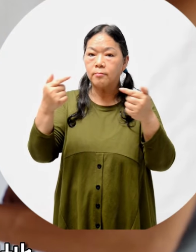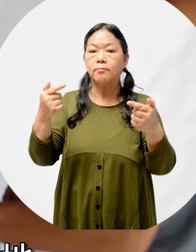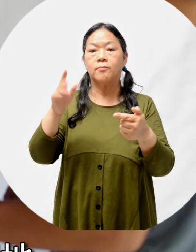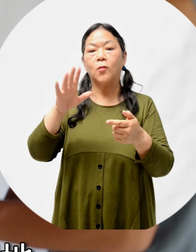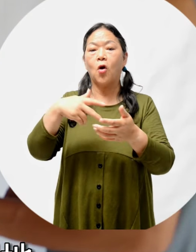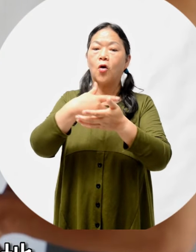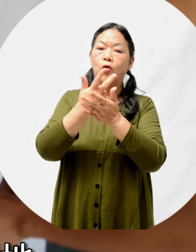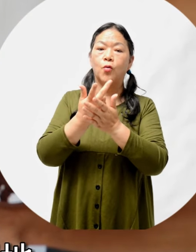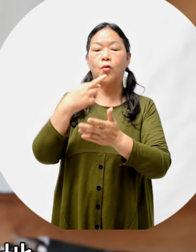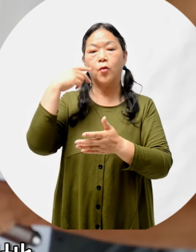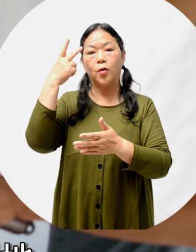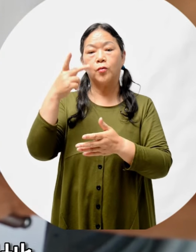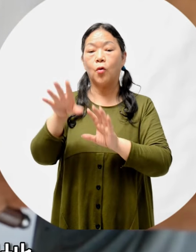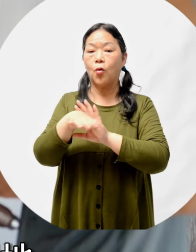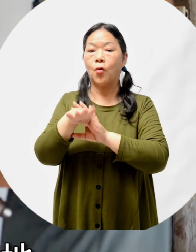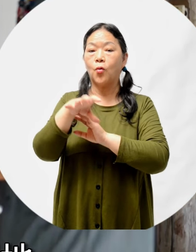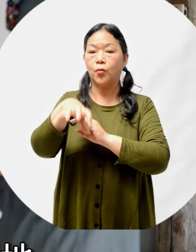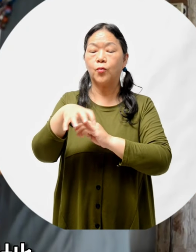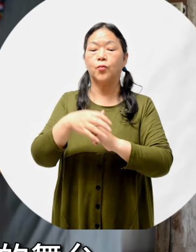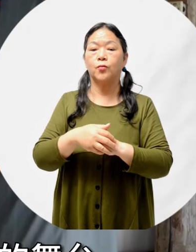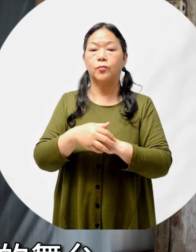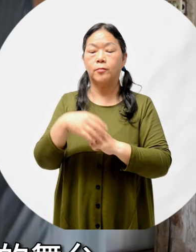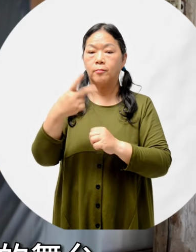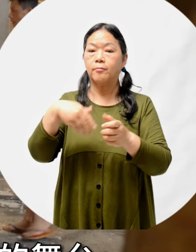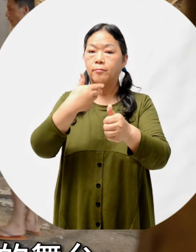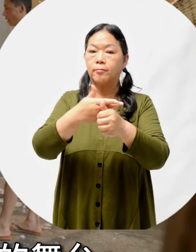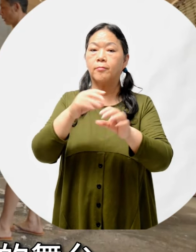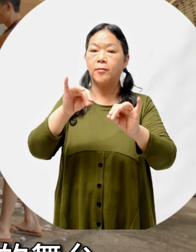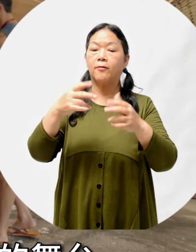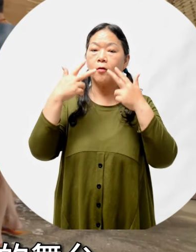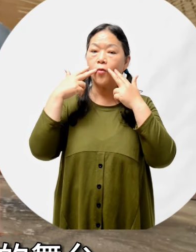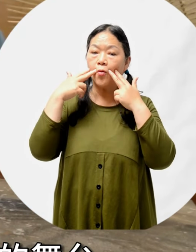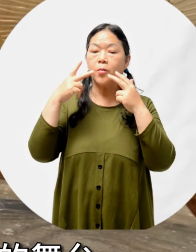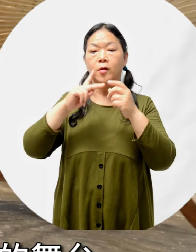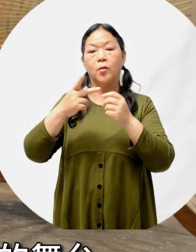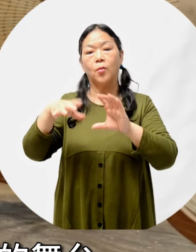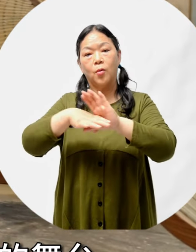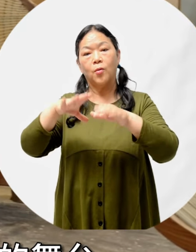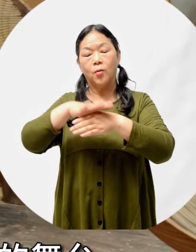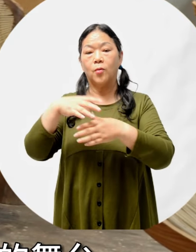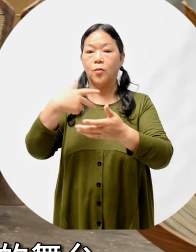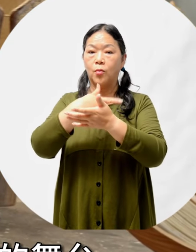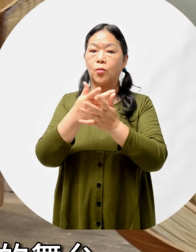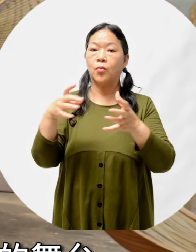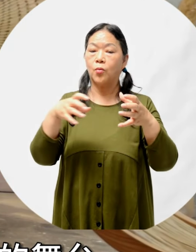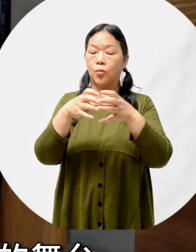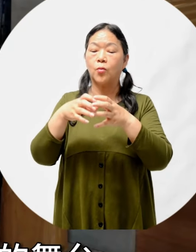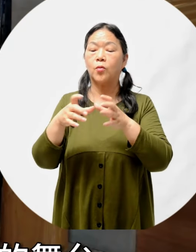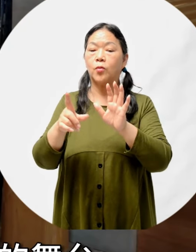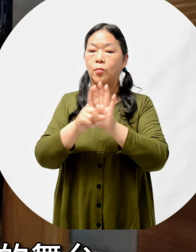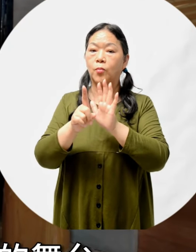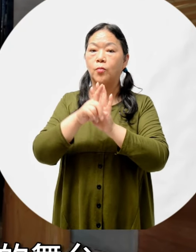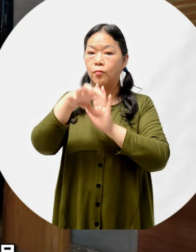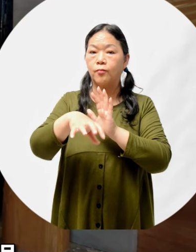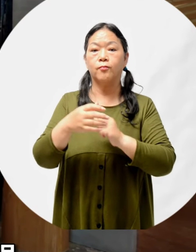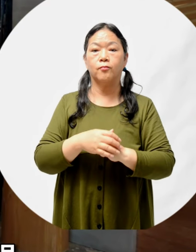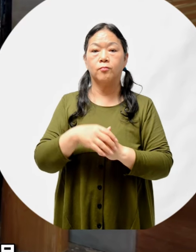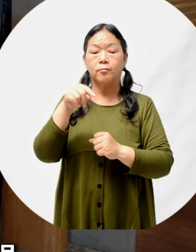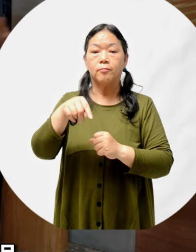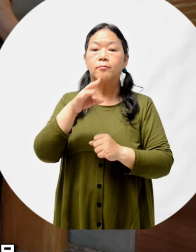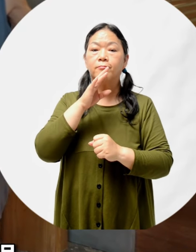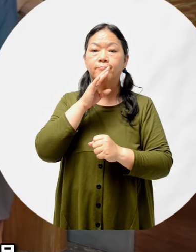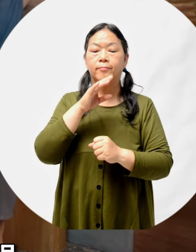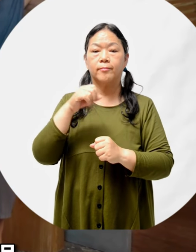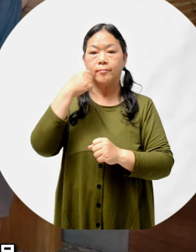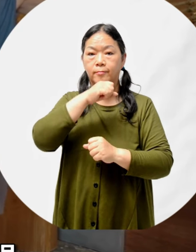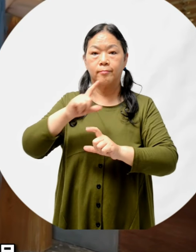文化艺术团体演出场地。这里也成为东台湾艺术工作者交流的展演，未来